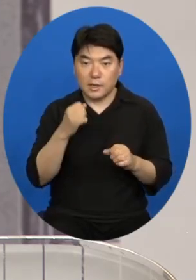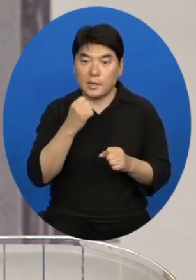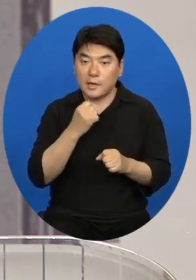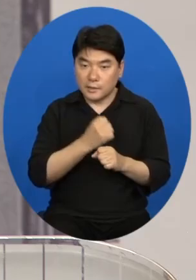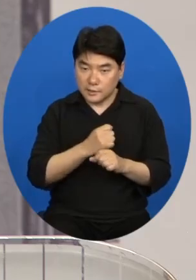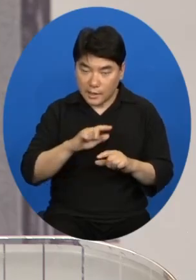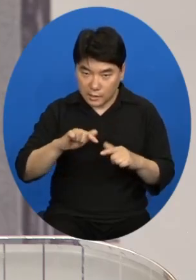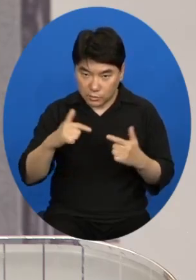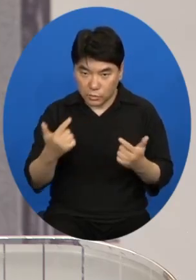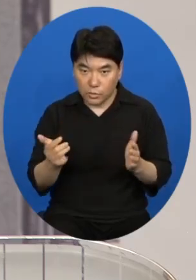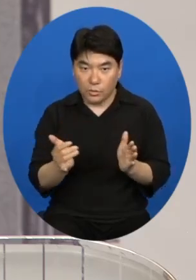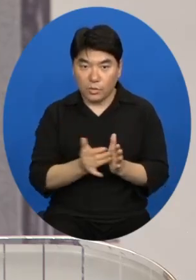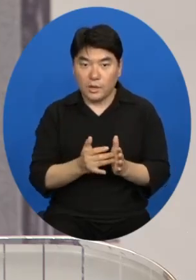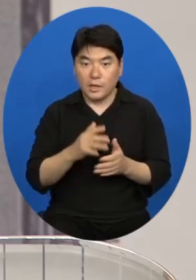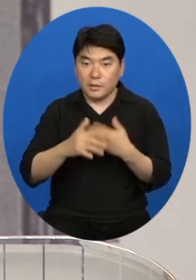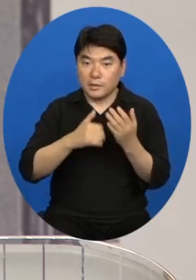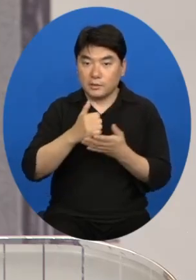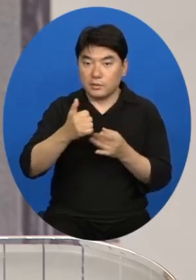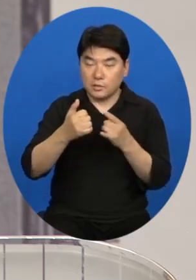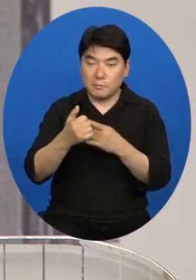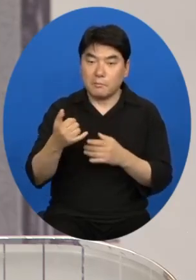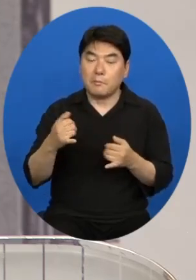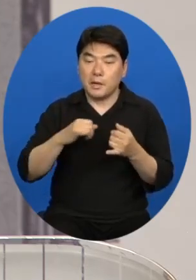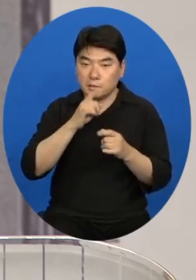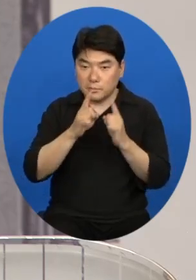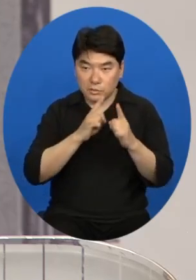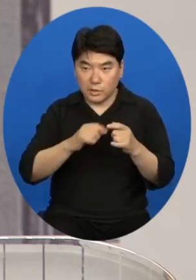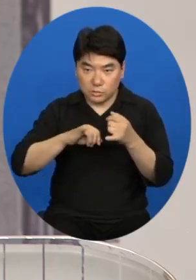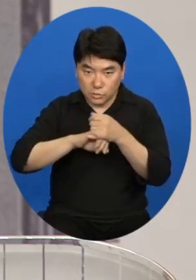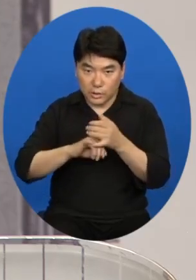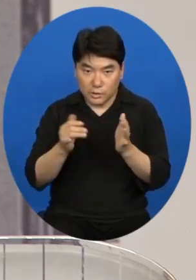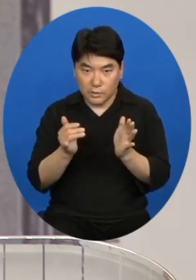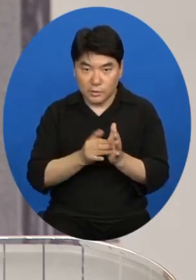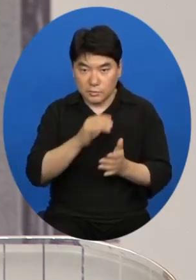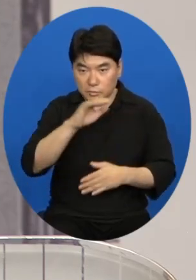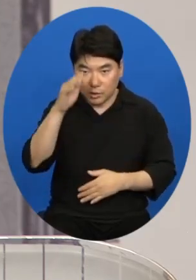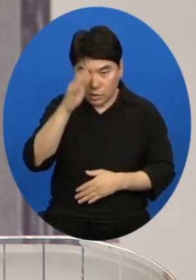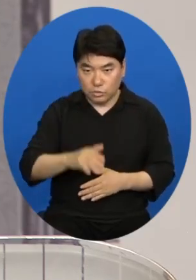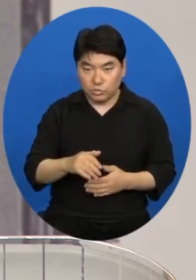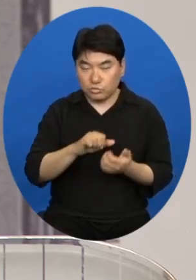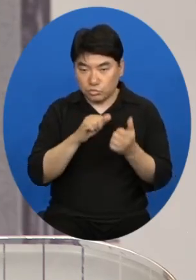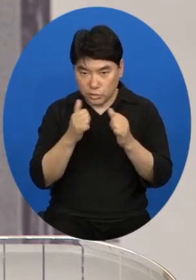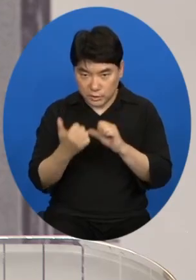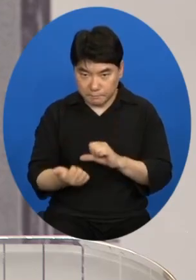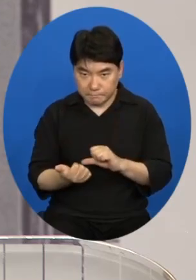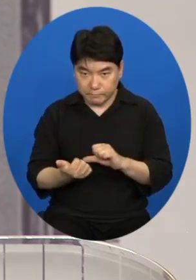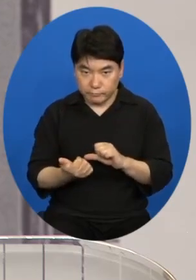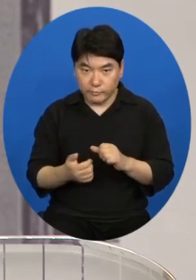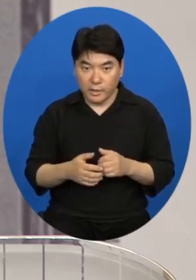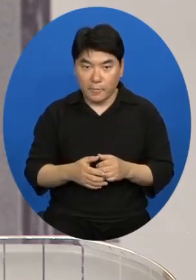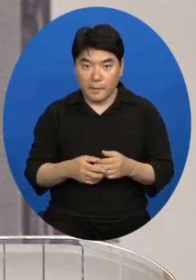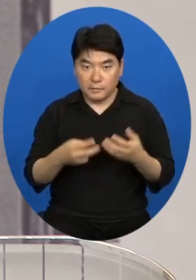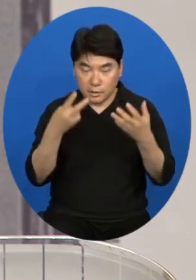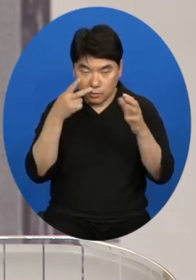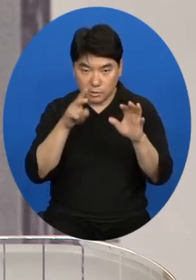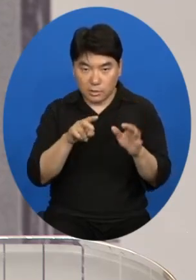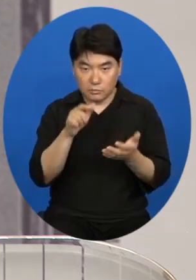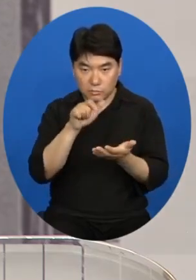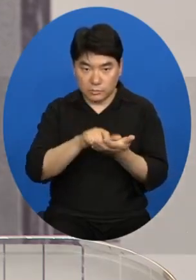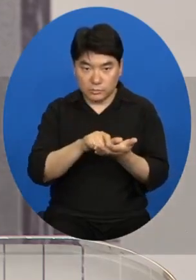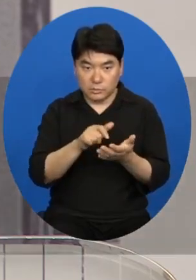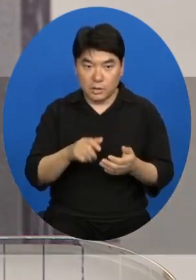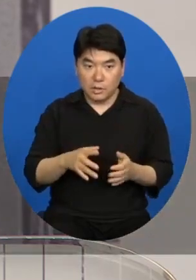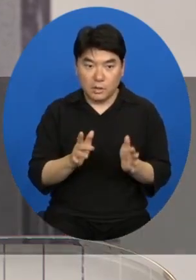하나님이 말씀하신 것이고 약속하신 것이거든요. 자, 십자가의 죽으심인데 다니엘 9장 26절에 이렇게 되어